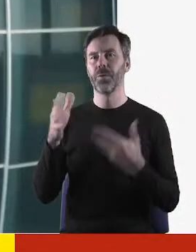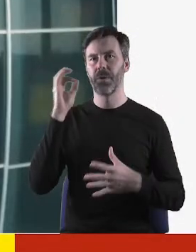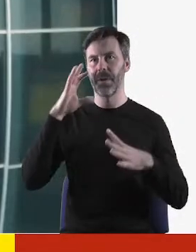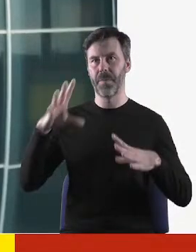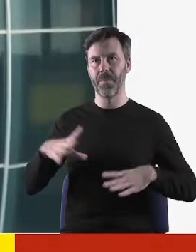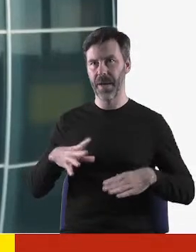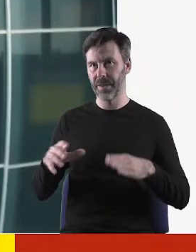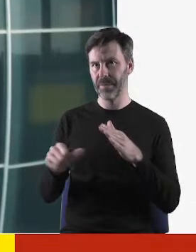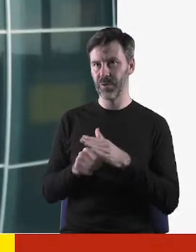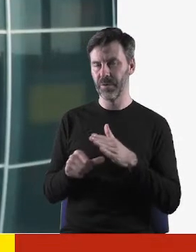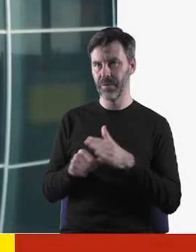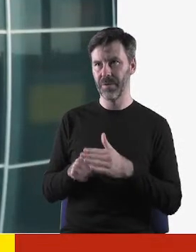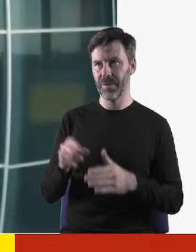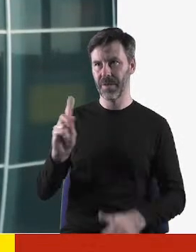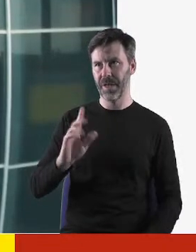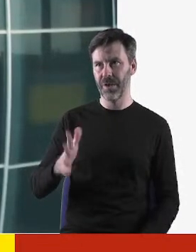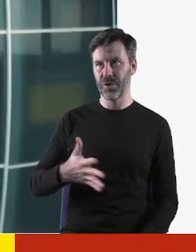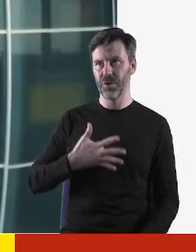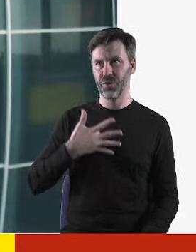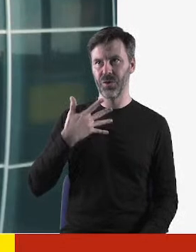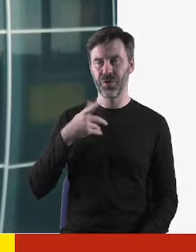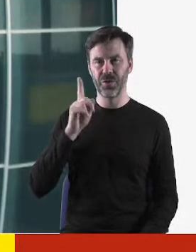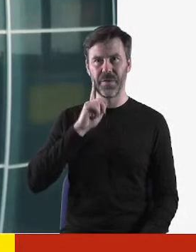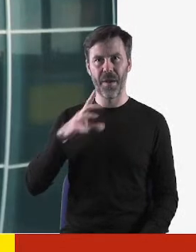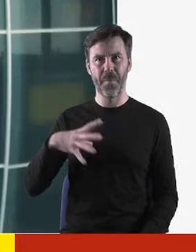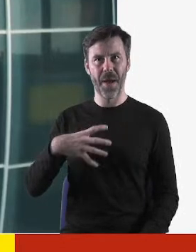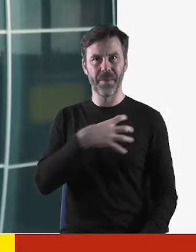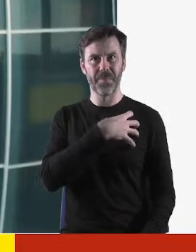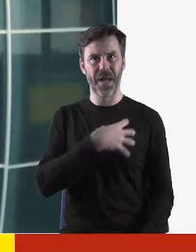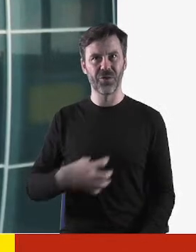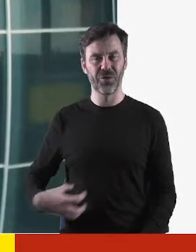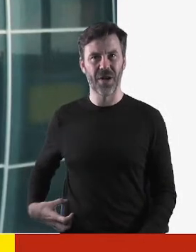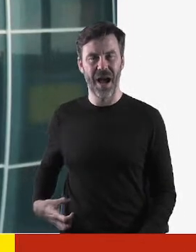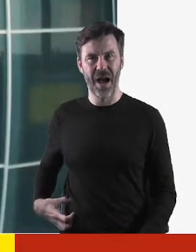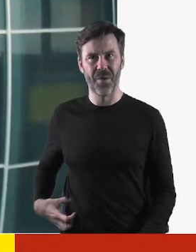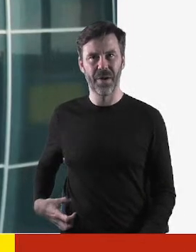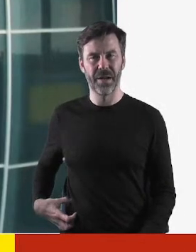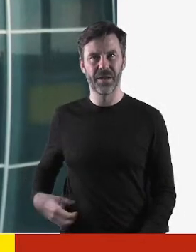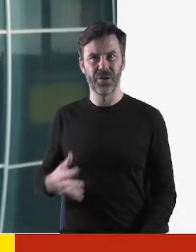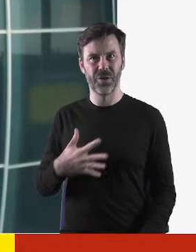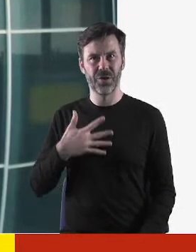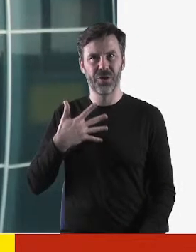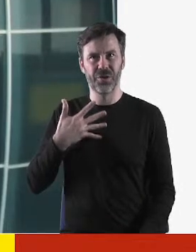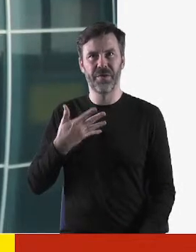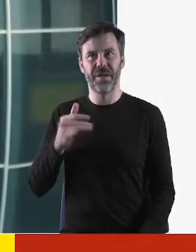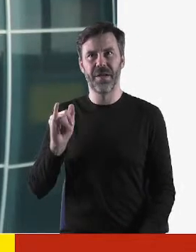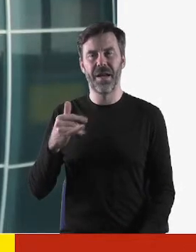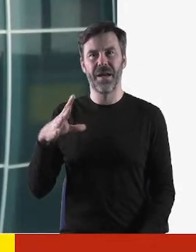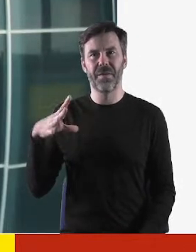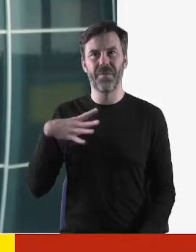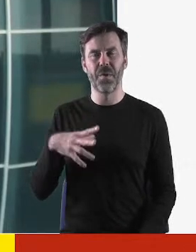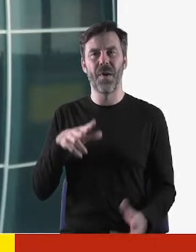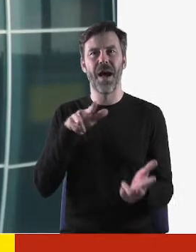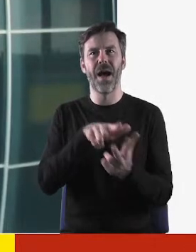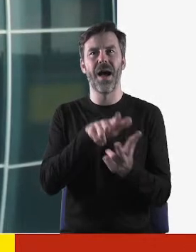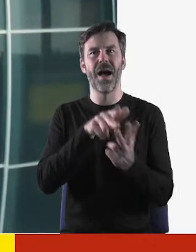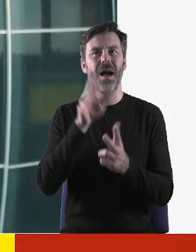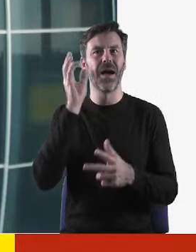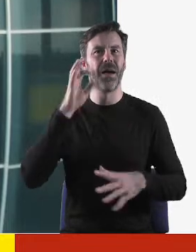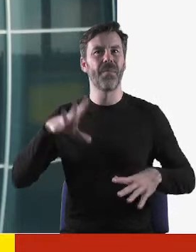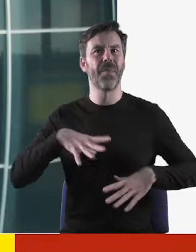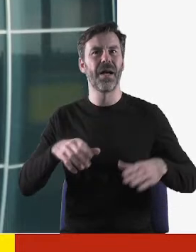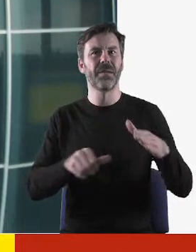ten sposób. Dziwię się, że pan marszałek nie odnosi się do tego, w jaki sposób dzisiaj została zaatakowana pani przewodnicząca